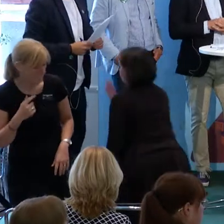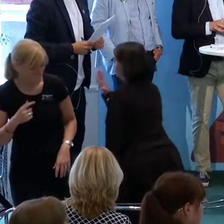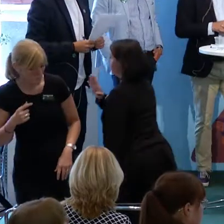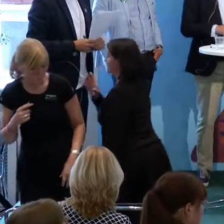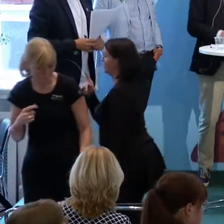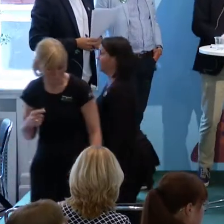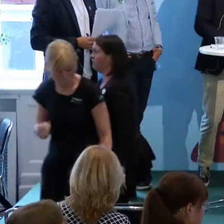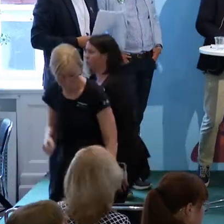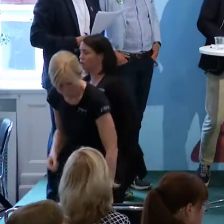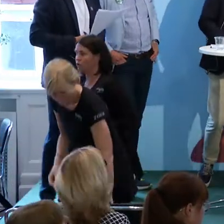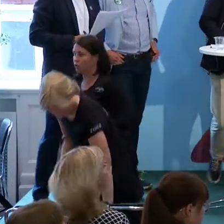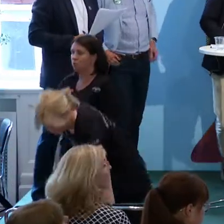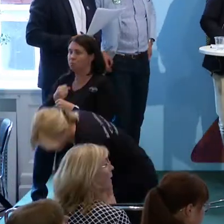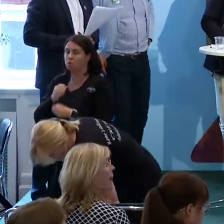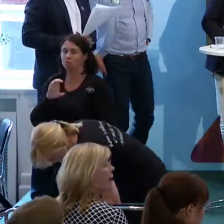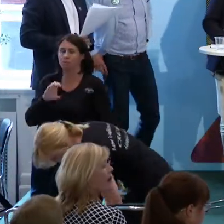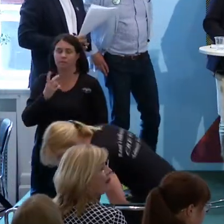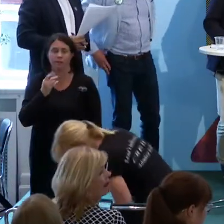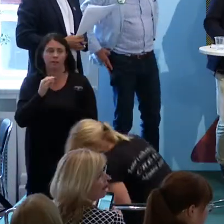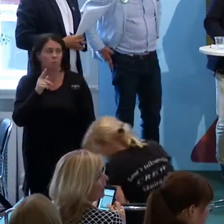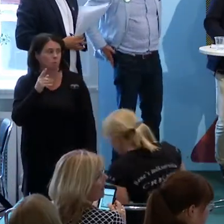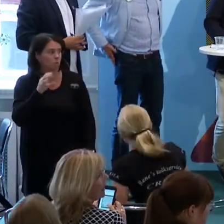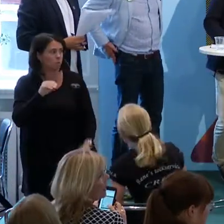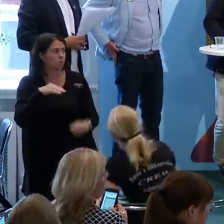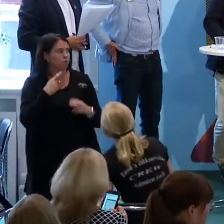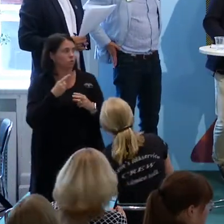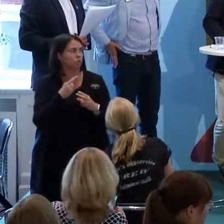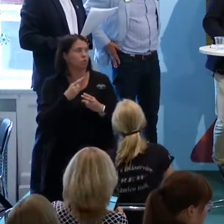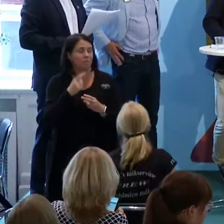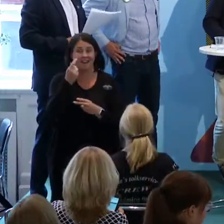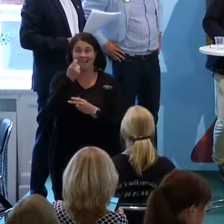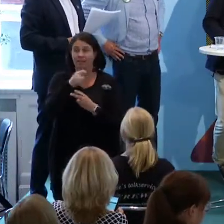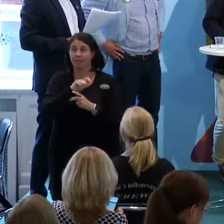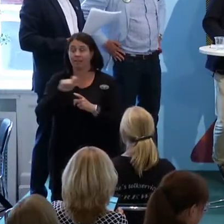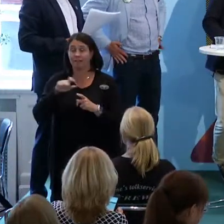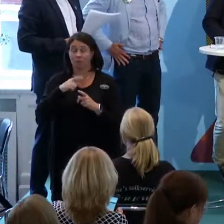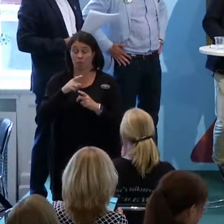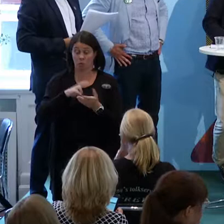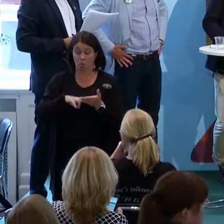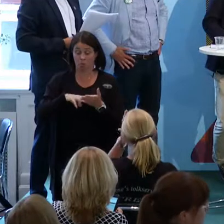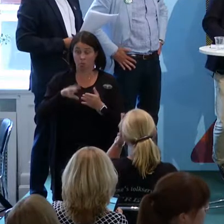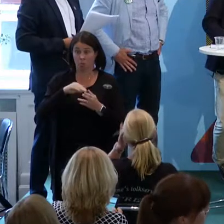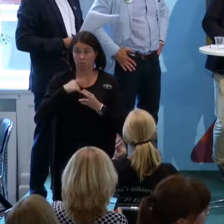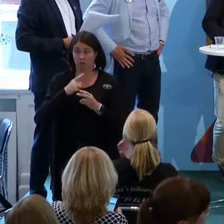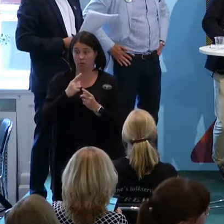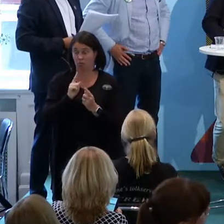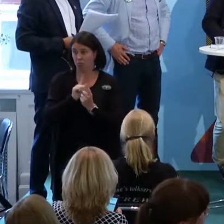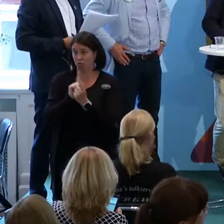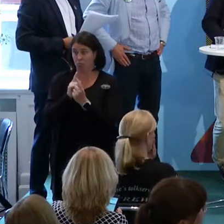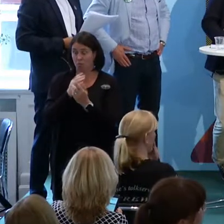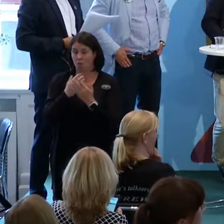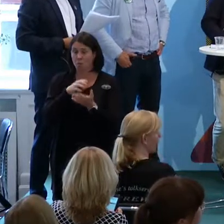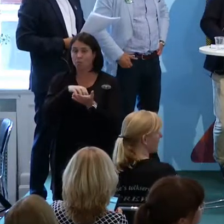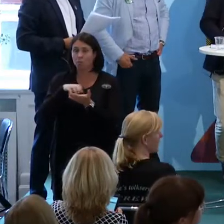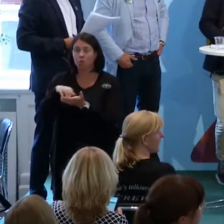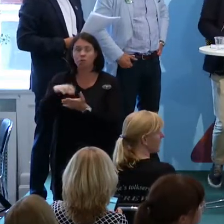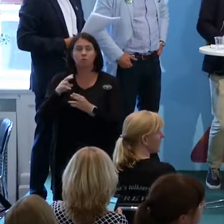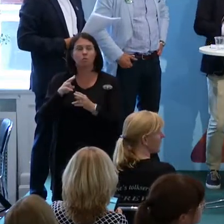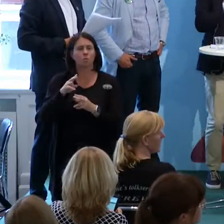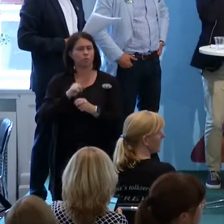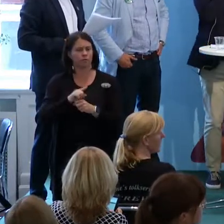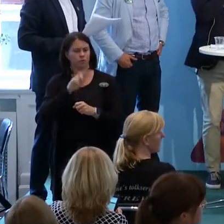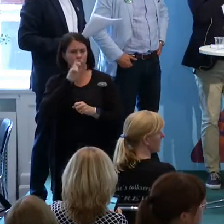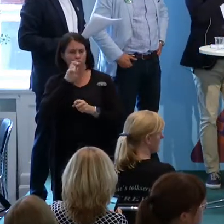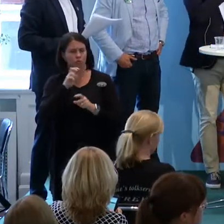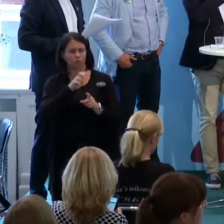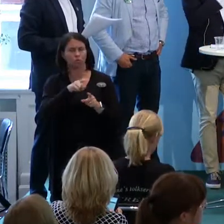Erik Meijer. Jag jobbar på Sweco som planeringsarkitekt. Och som arkitektkontor så möter vi väldigt många kommuner som ofta känner